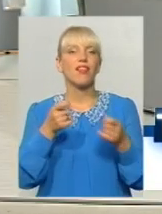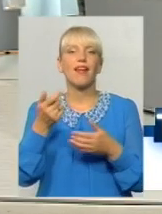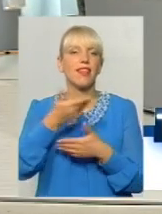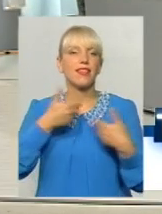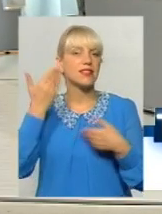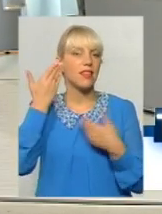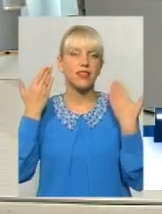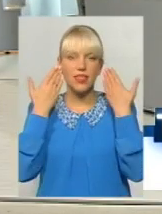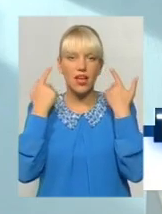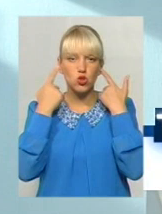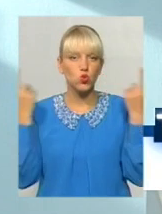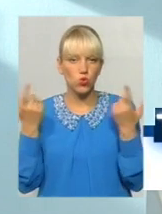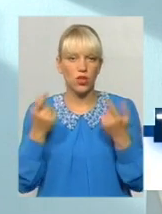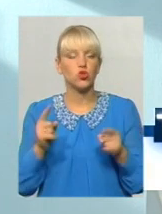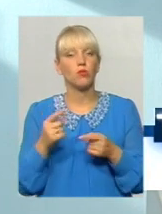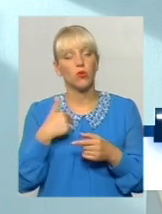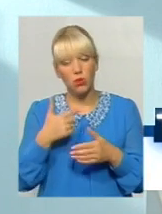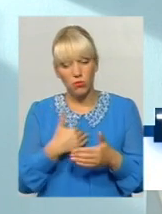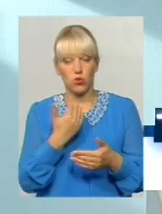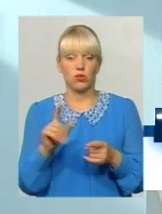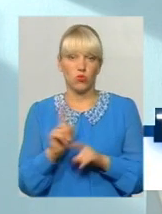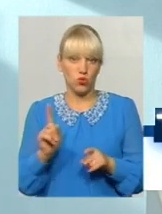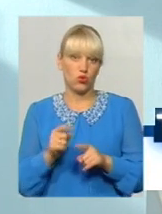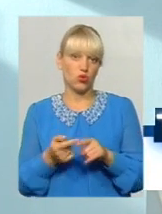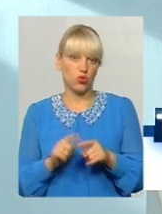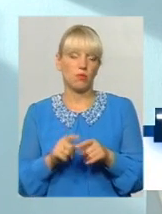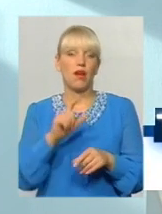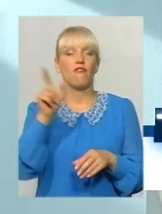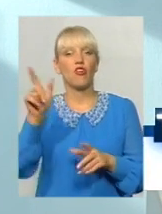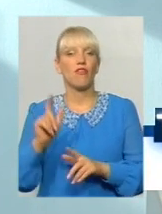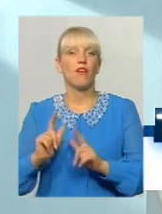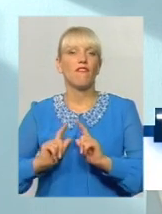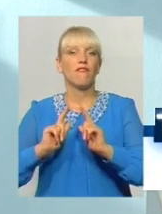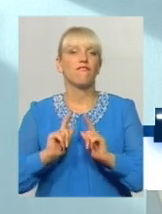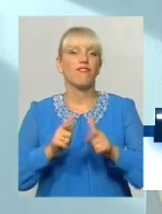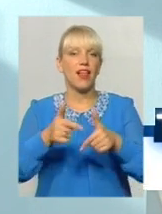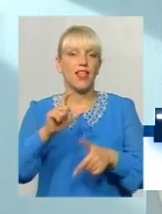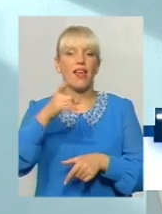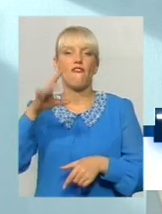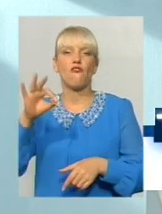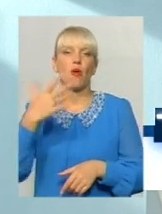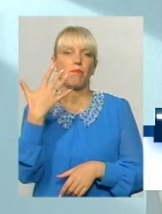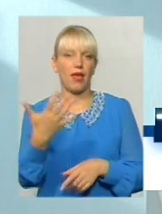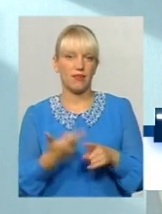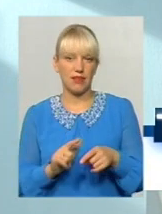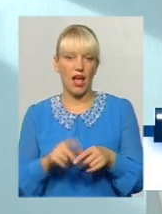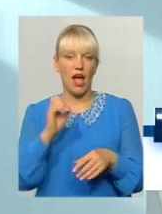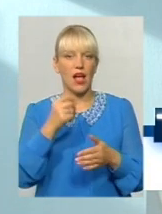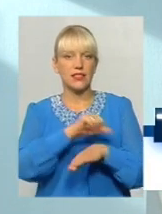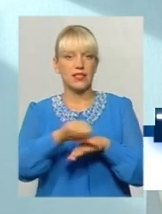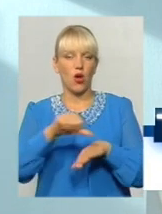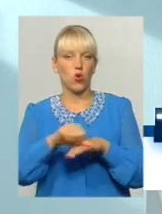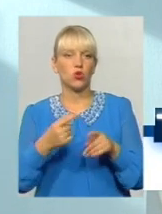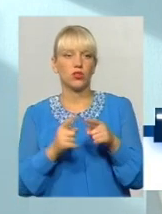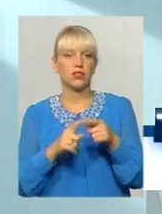заплатити за розмитнення, отримати це. Ні, вони ввели Євро 5, яке розмитнення, який автомобіль на Євро 5, да, він коштує за кордоном, саме менше